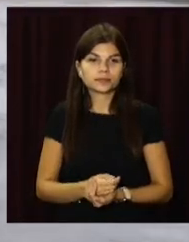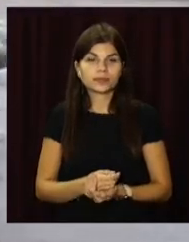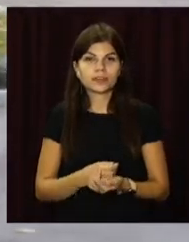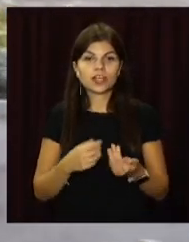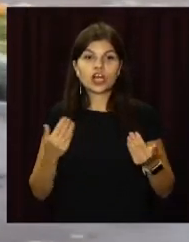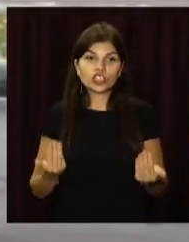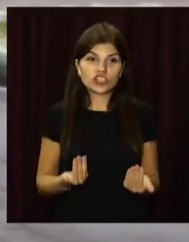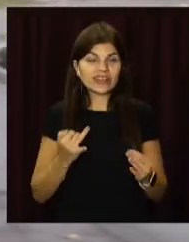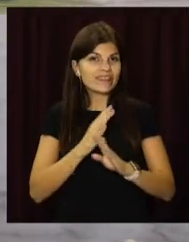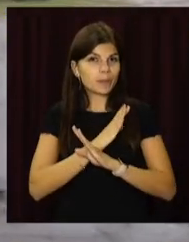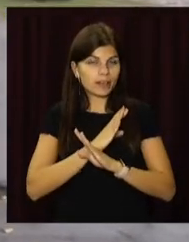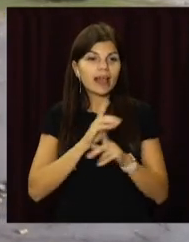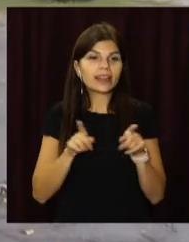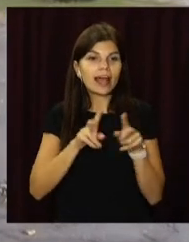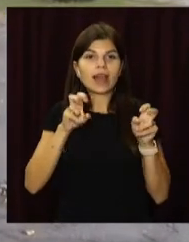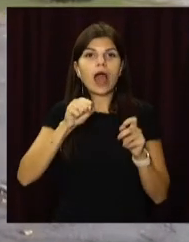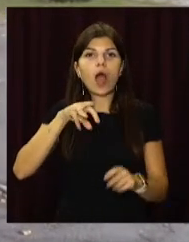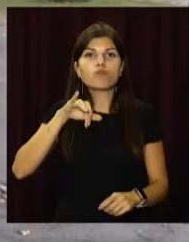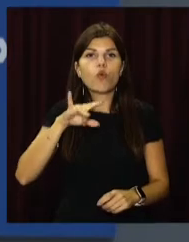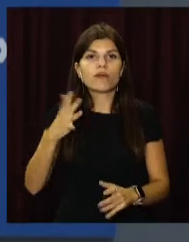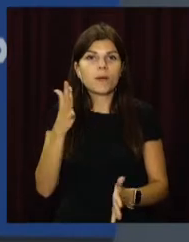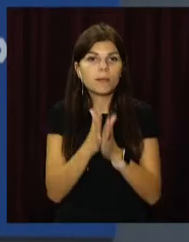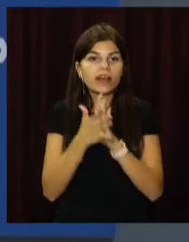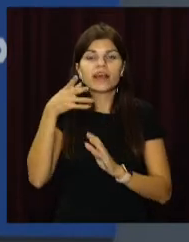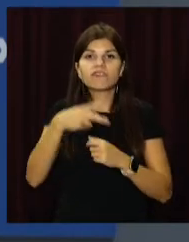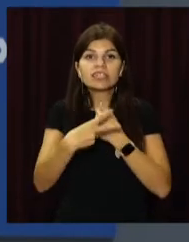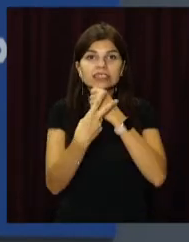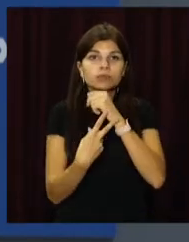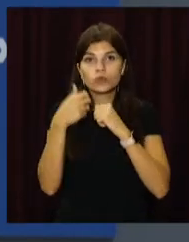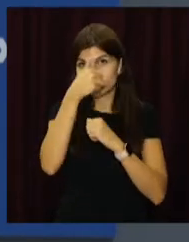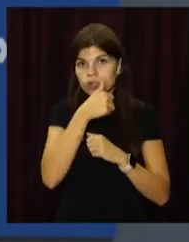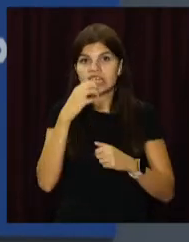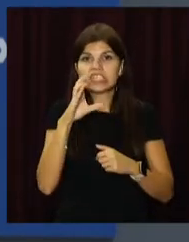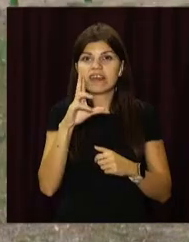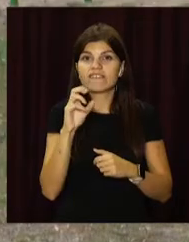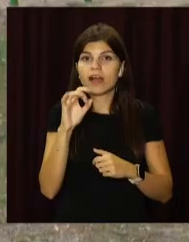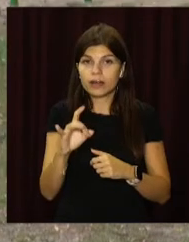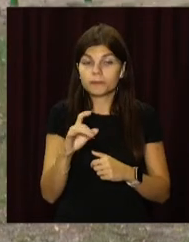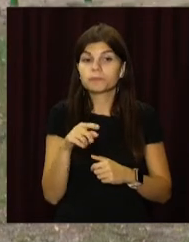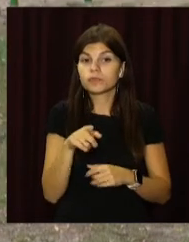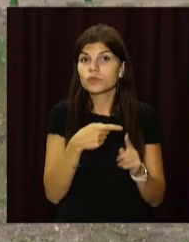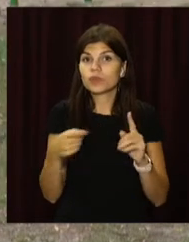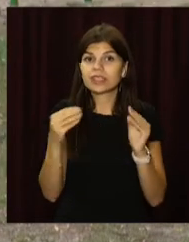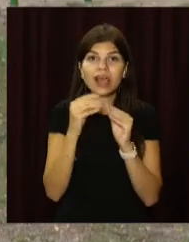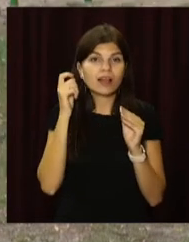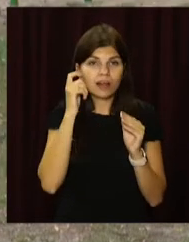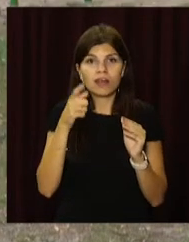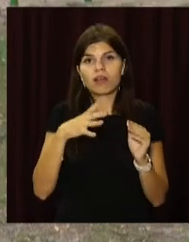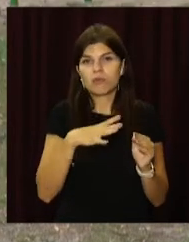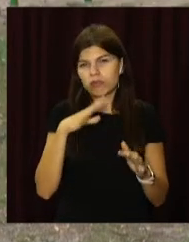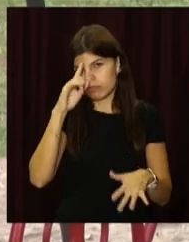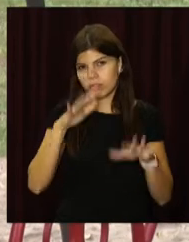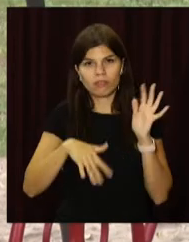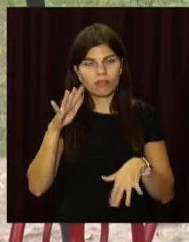Живих і мертвих. Так називається Амурський парк. 2017 року – сквер. Протягом останніх десятиліть територія була